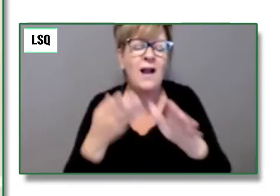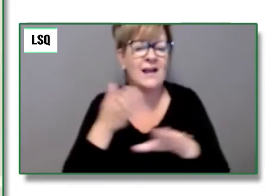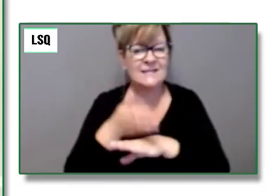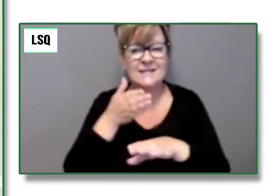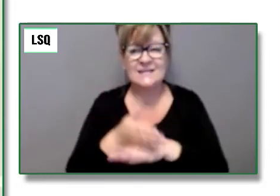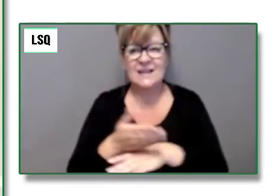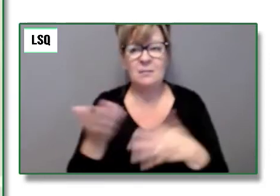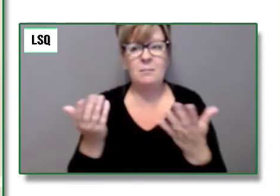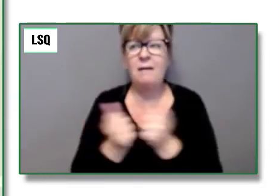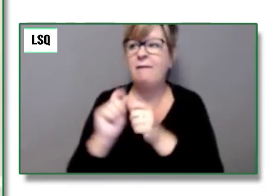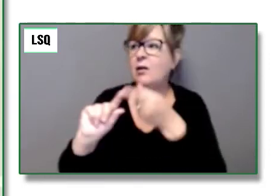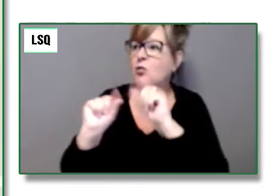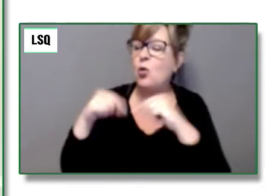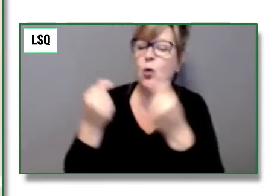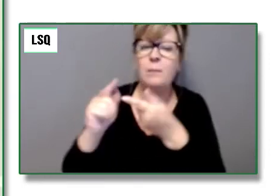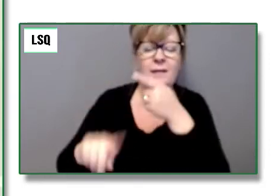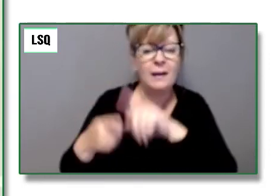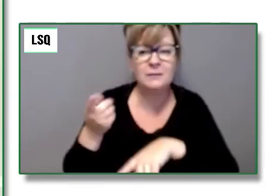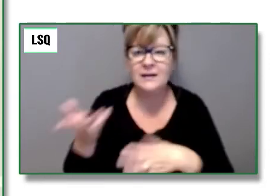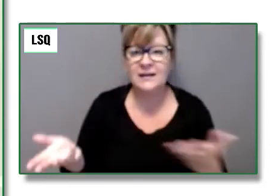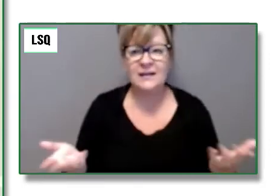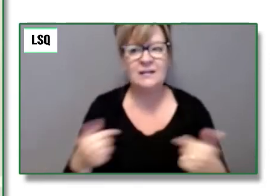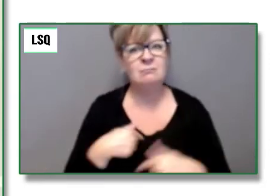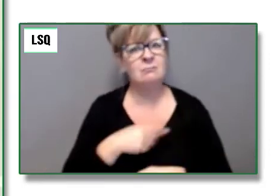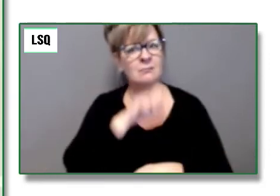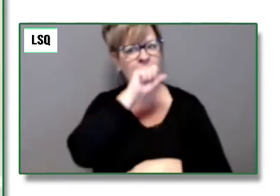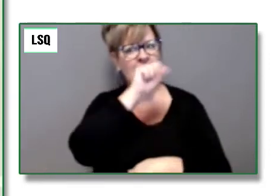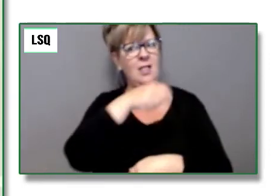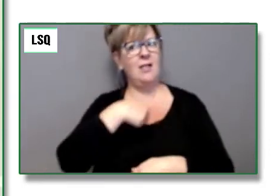la variété, il y a un sens